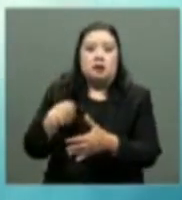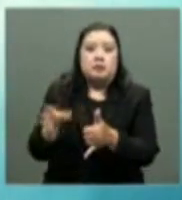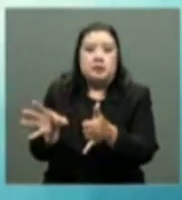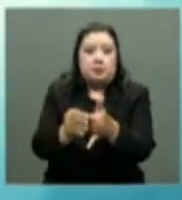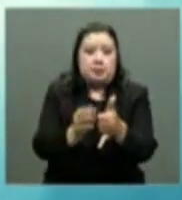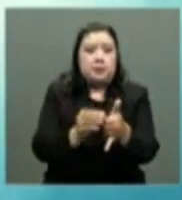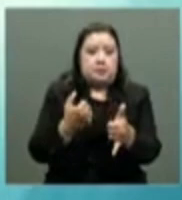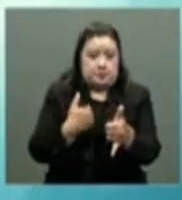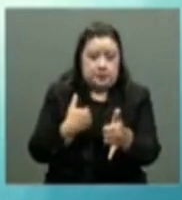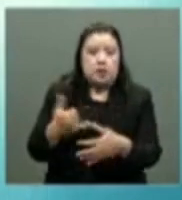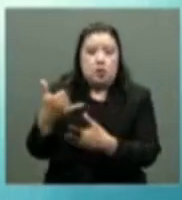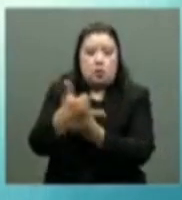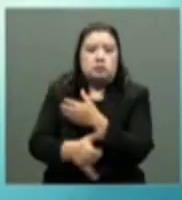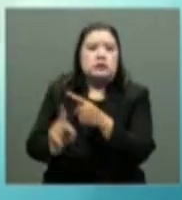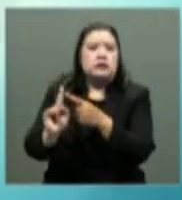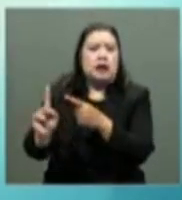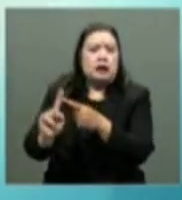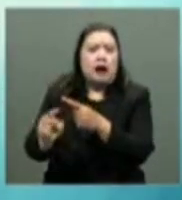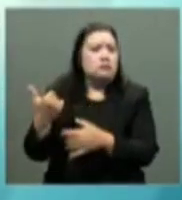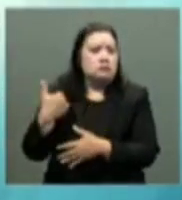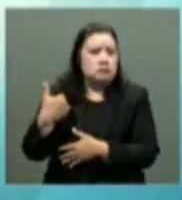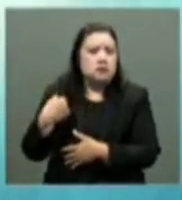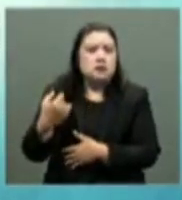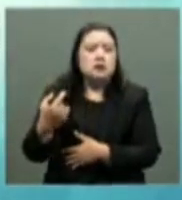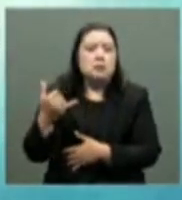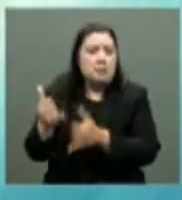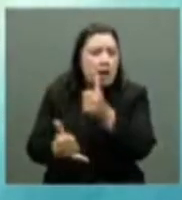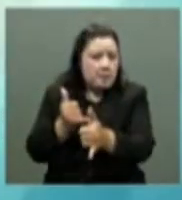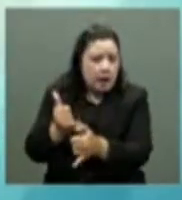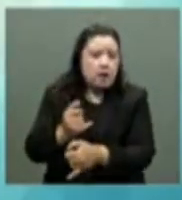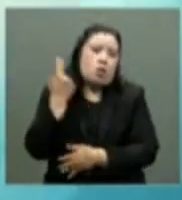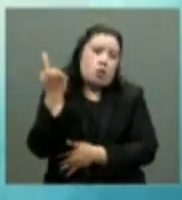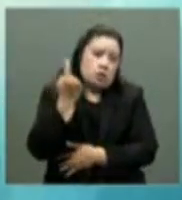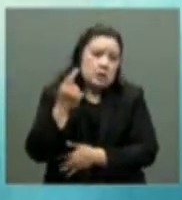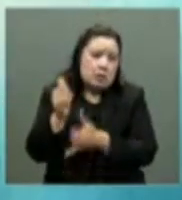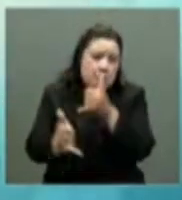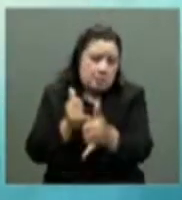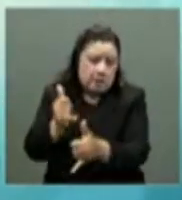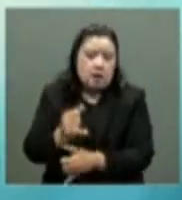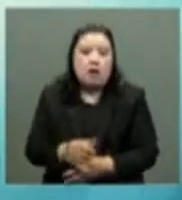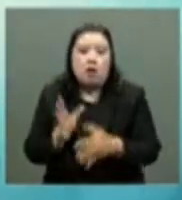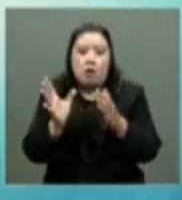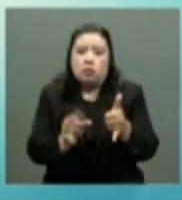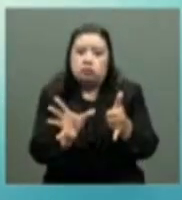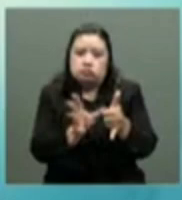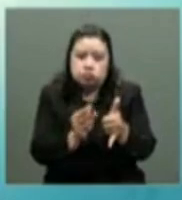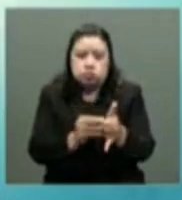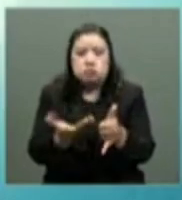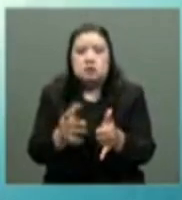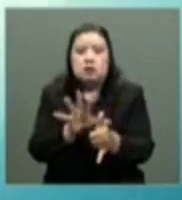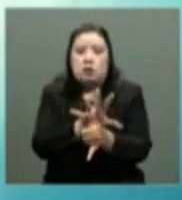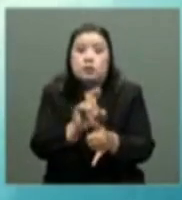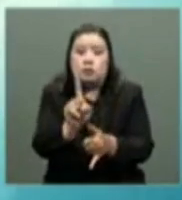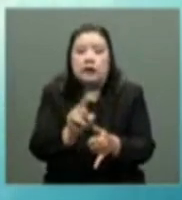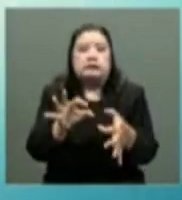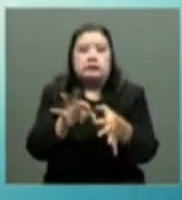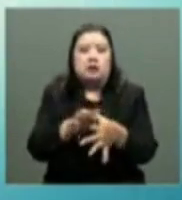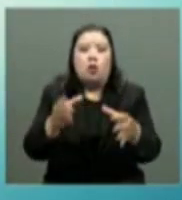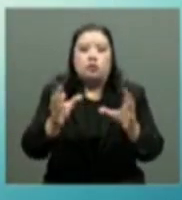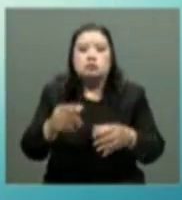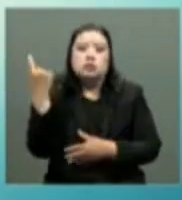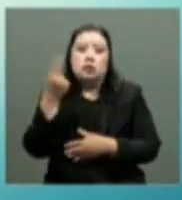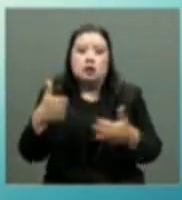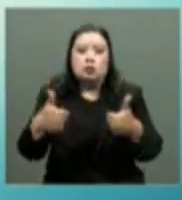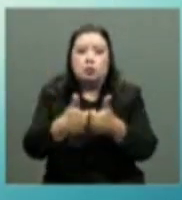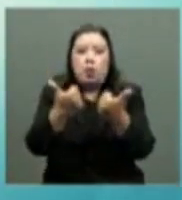นั้นมีชาวต่างชาติมีกลุ่มที่เที่ยวสถานบันเทิงมีผู้สัมผัสส่วนใหญ่เป็นกลุ่มที่สังสรรค์กันอันนี้เราถอดบ